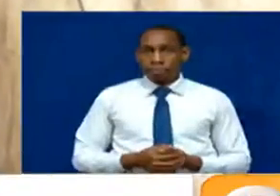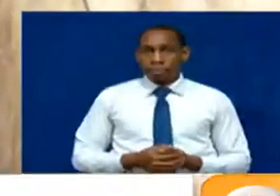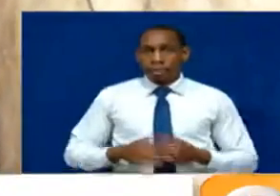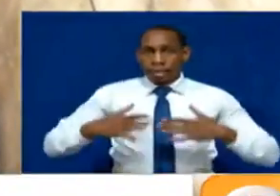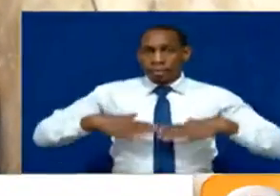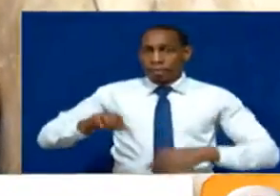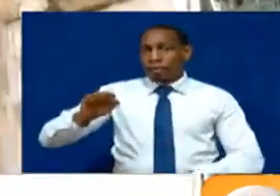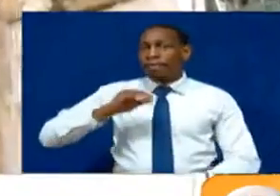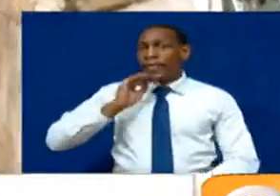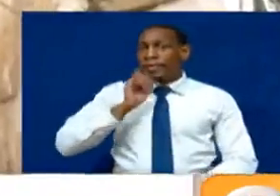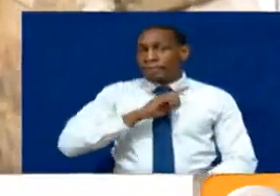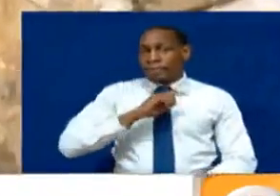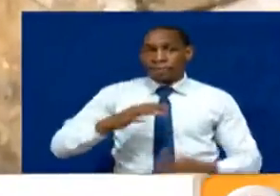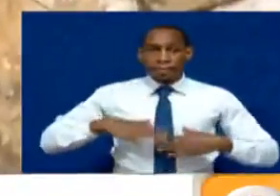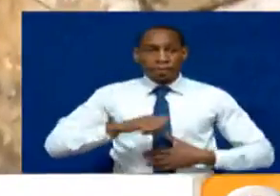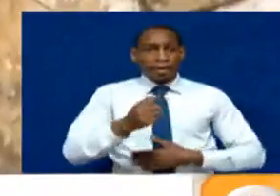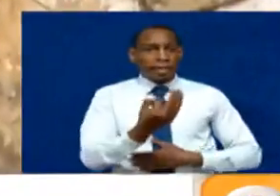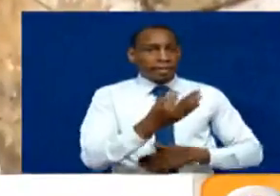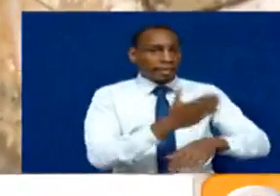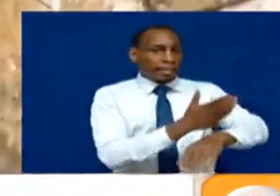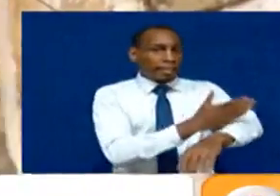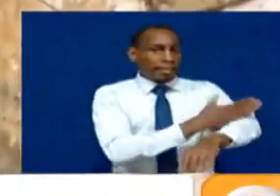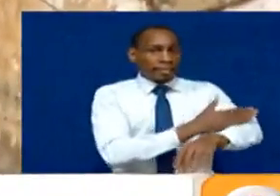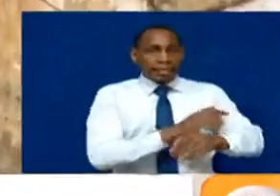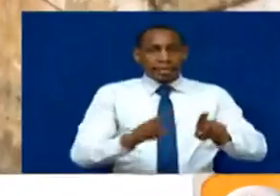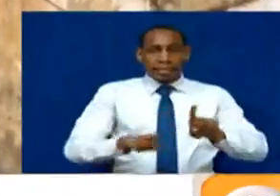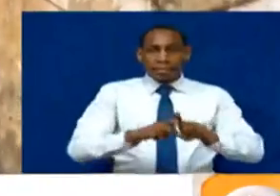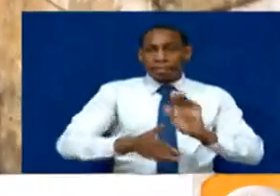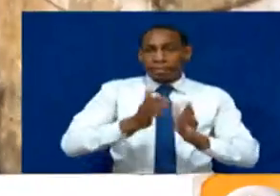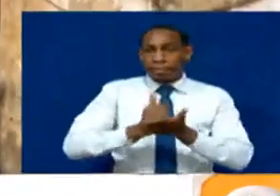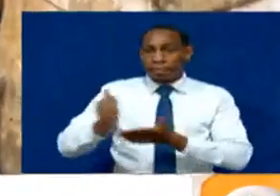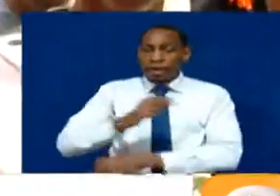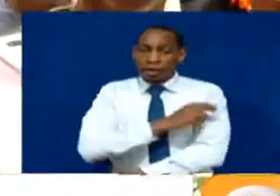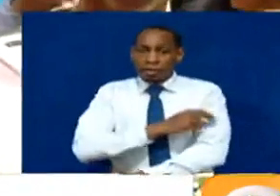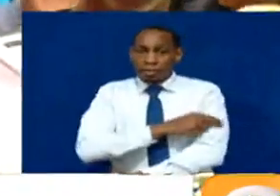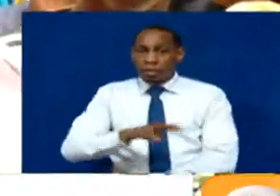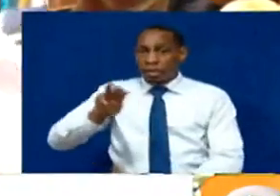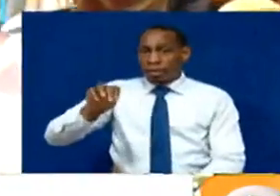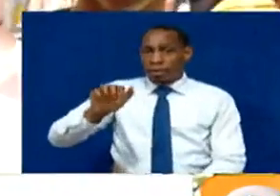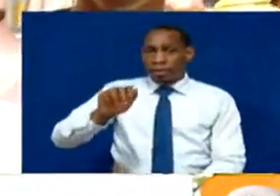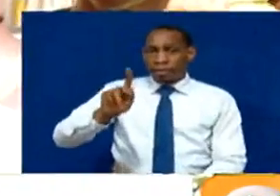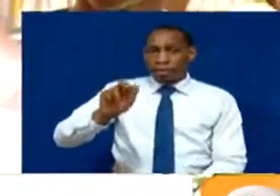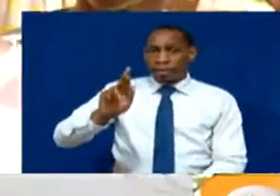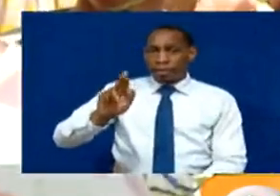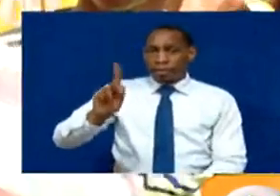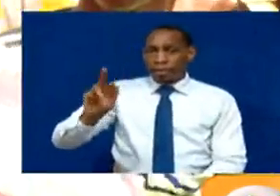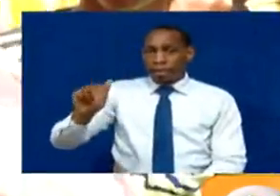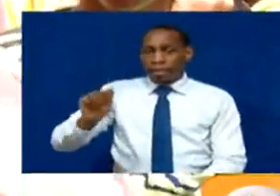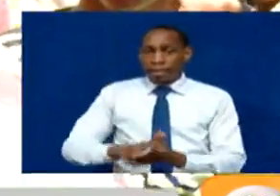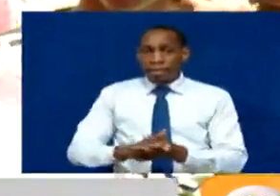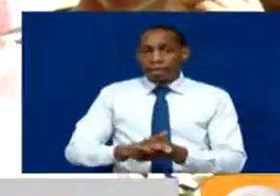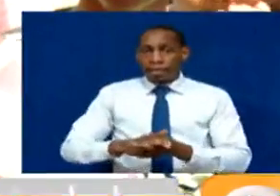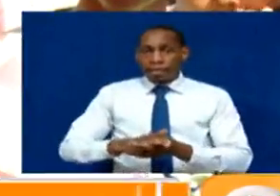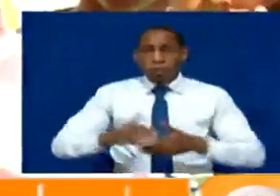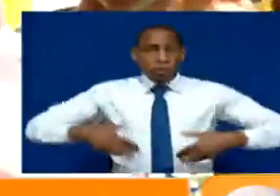Huku watu watano wakifariki na wengine watatu wakijeruhiwa na kupelekwa katika hospitali ya Makadara. Na vijana wakajaribu hapa kabla faya